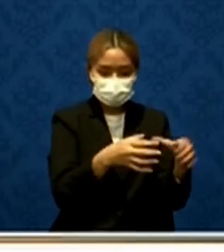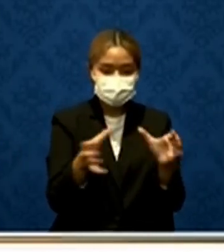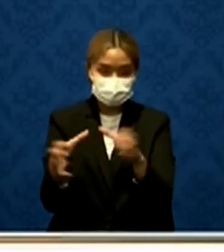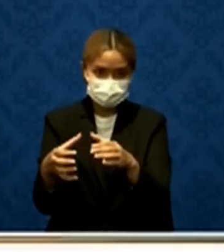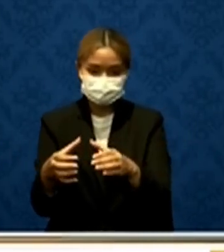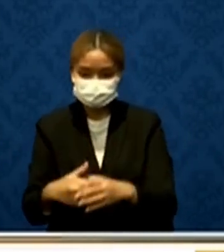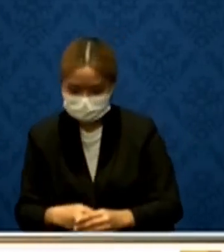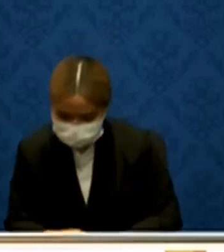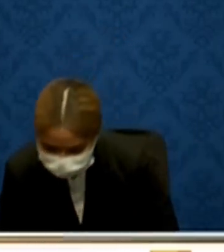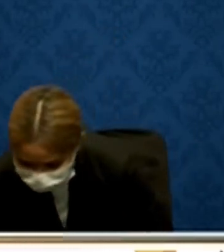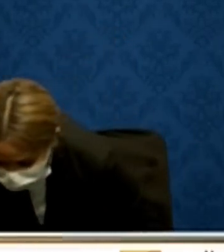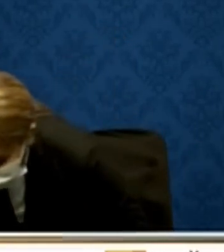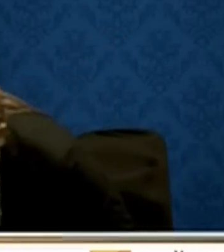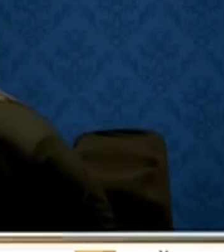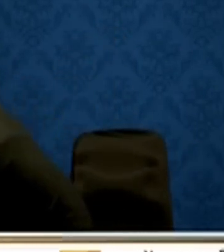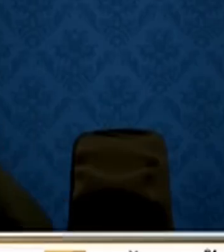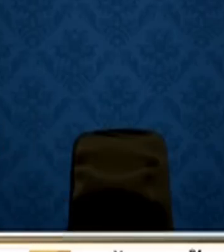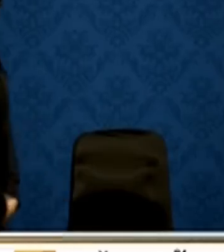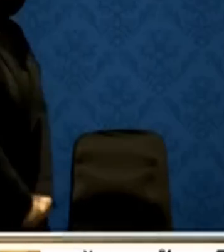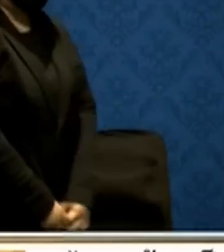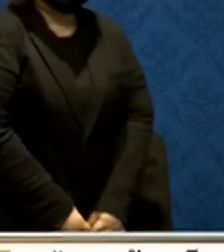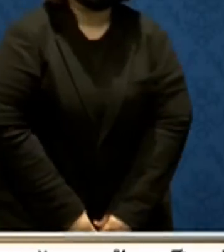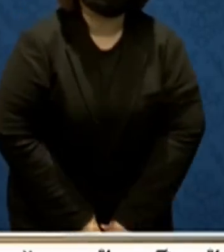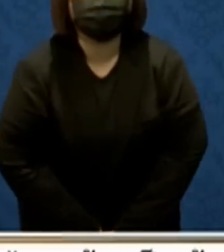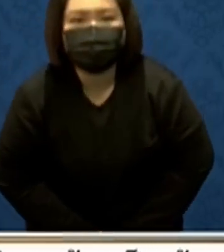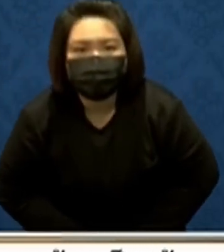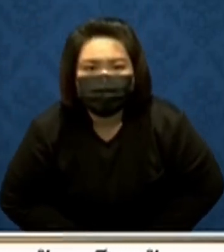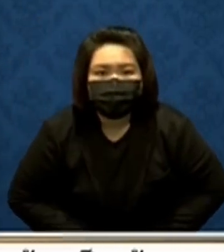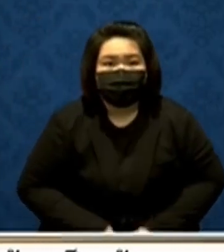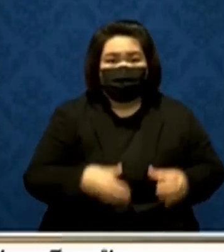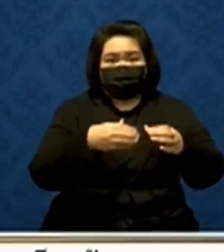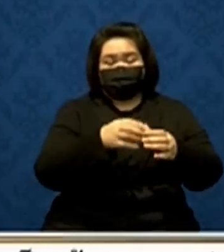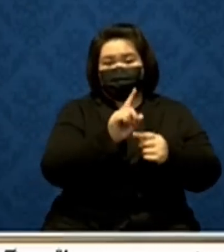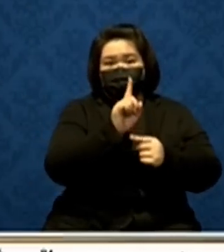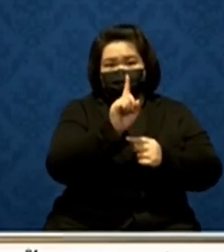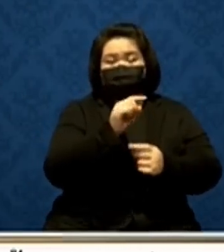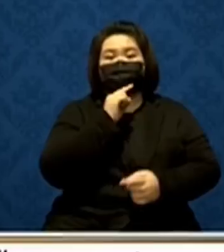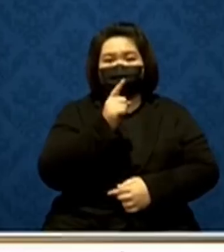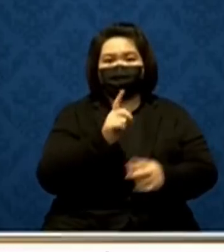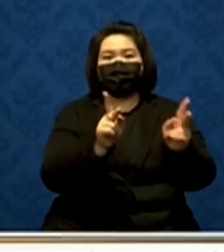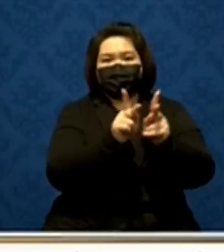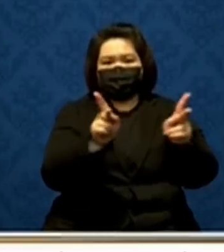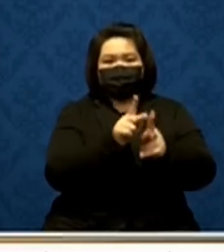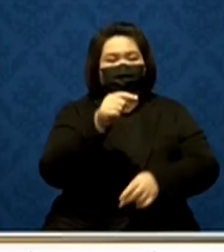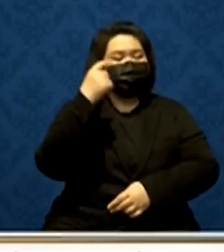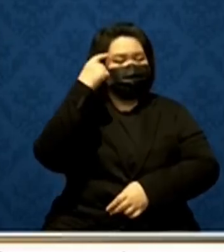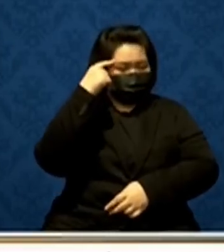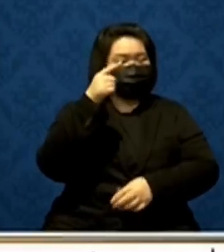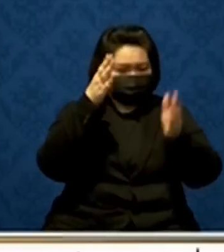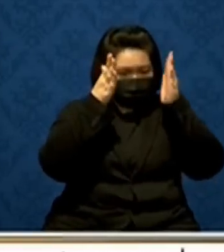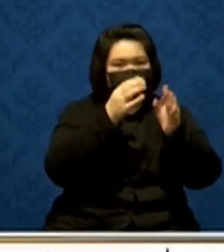อ่ะคือกลุ่มที่ 1กลุ่มที่กรรมการสอบระบุว่าเจตนาทำให้รัฐเสีย